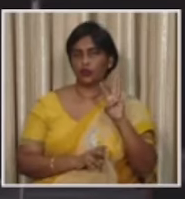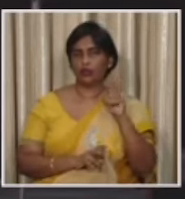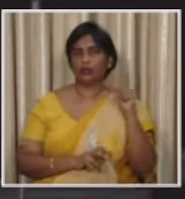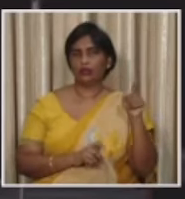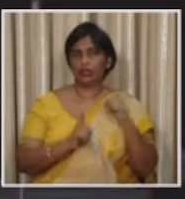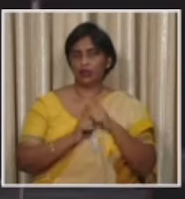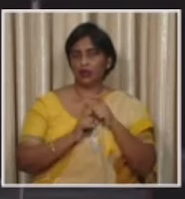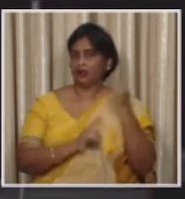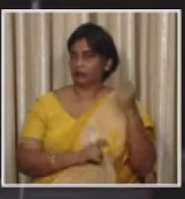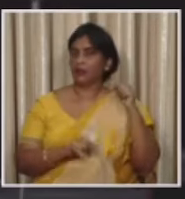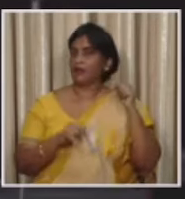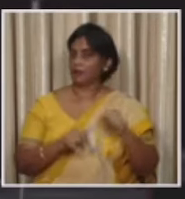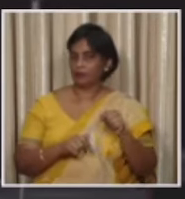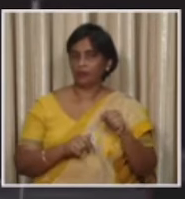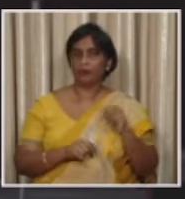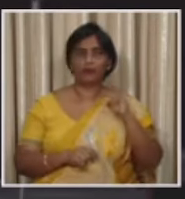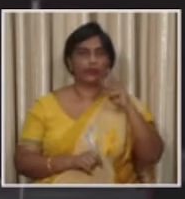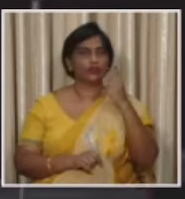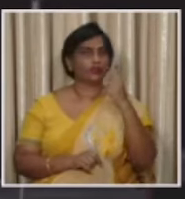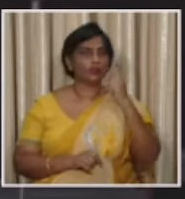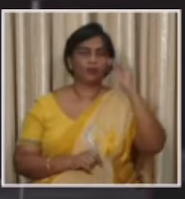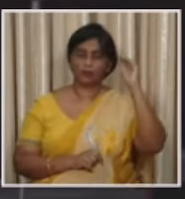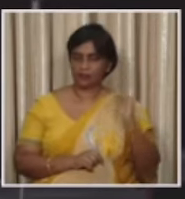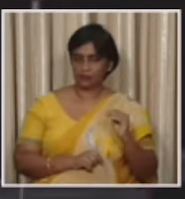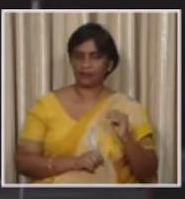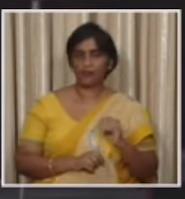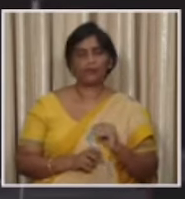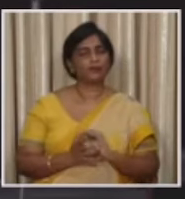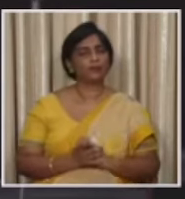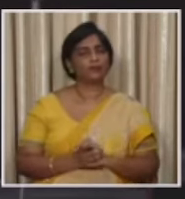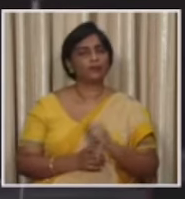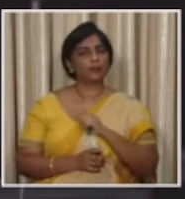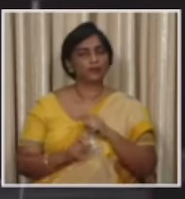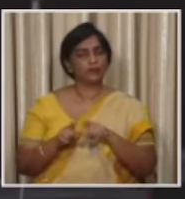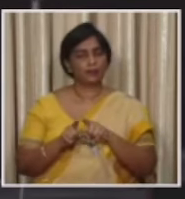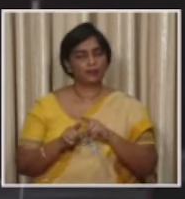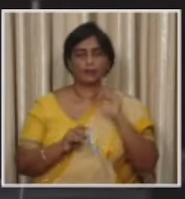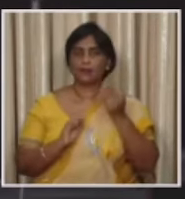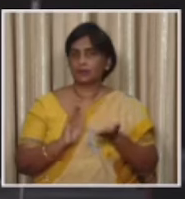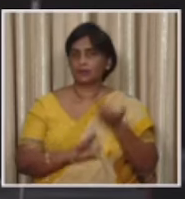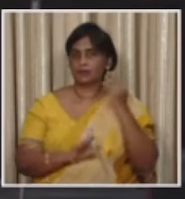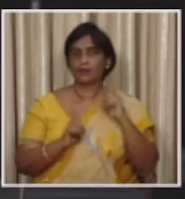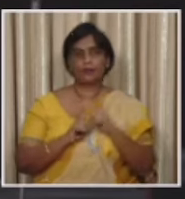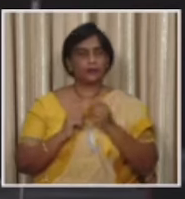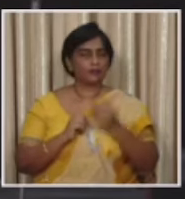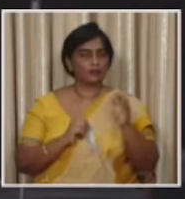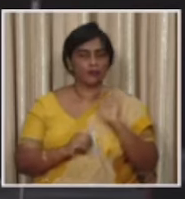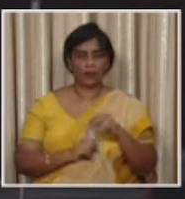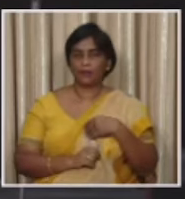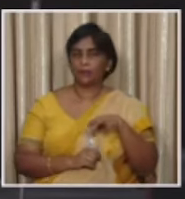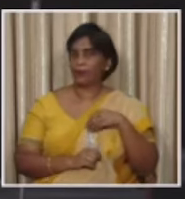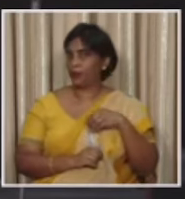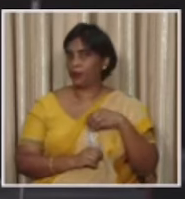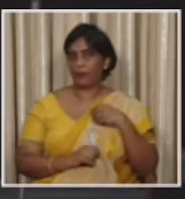එක තිබ්බේ. හැබැයි මේ වෙනකොට 301කට තමයි කන්වර්ට් කරලා තියෙන්නේ. එතකොට යම් වැඩිවීමක් ඩොලර් ටර්ම් එකෙන් තියෙනවා. ඒක අපි